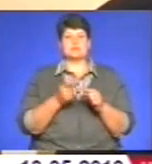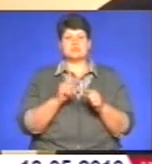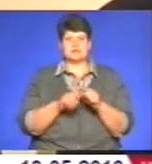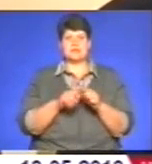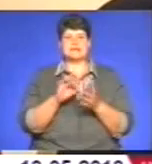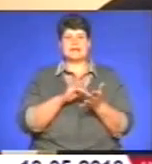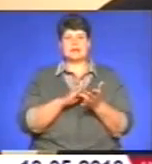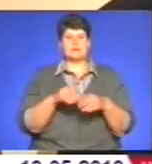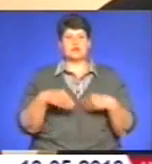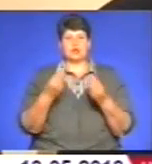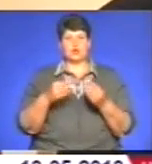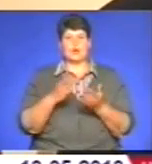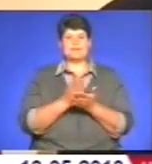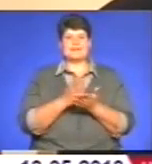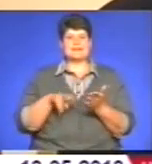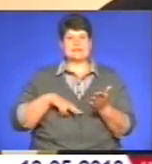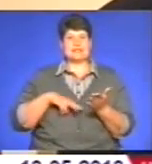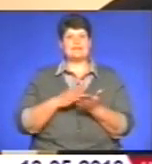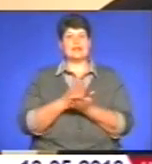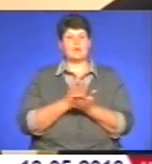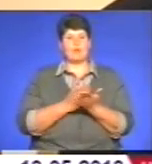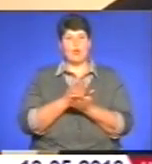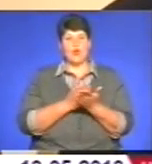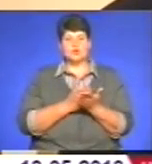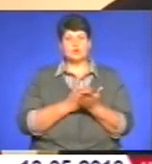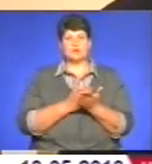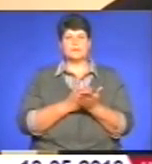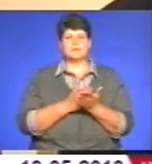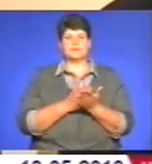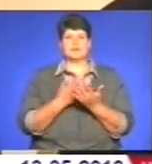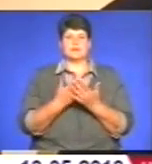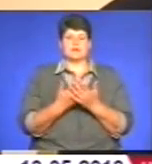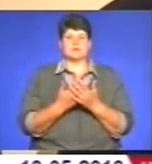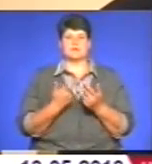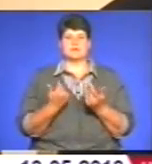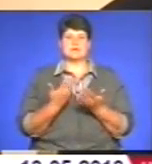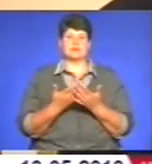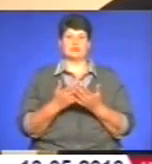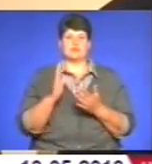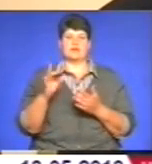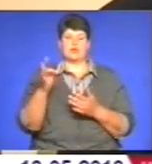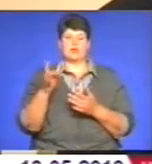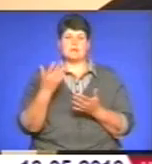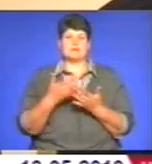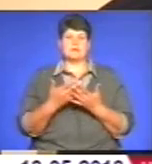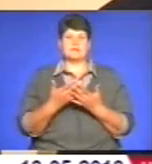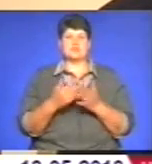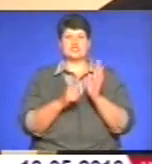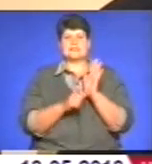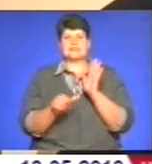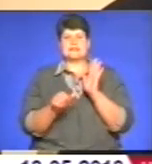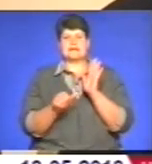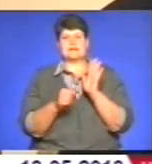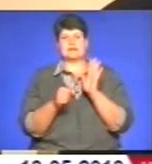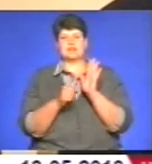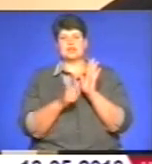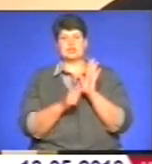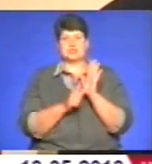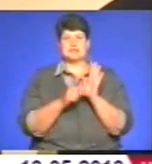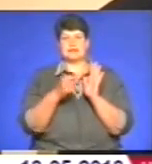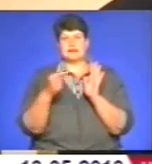послуг, адміністративних послуг. І десь буде порядка, в залежності від району, десь біля 66-70